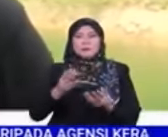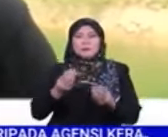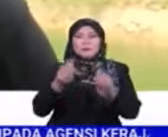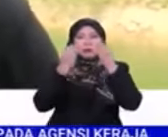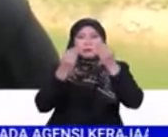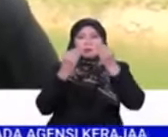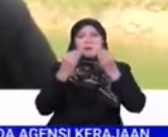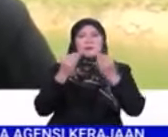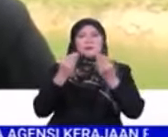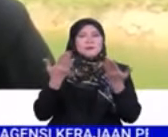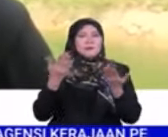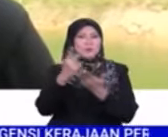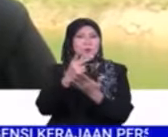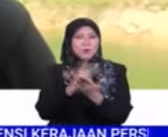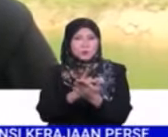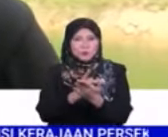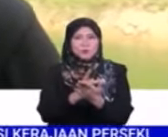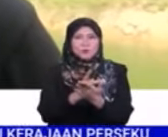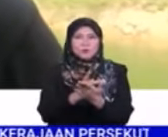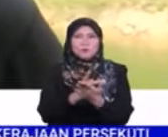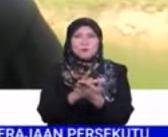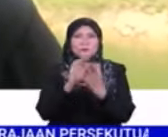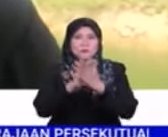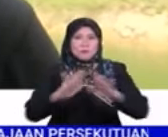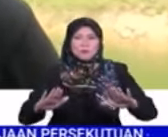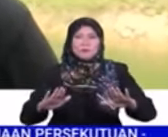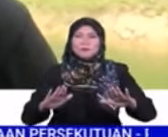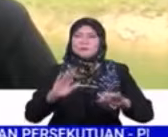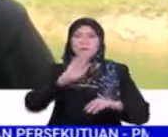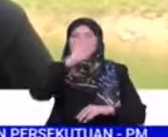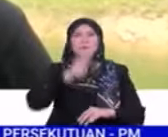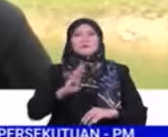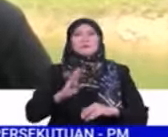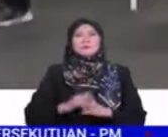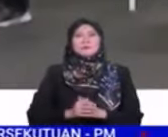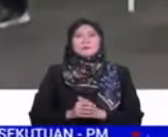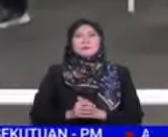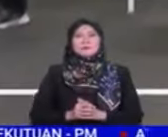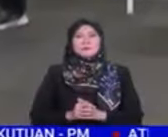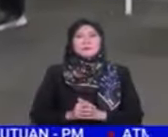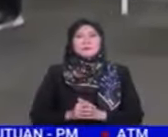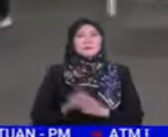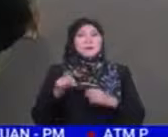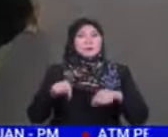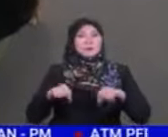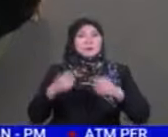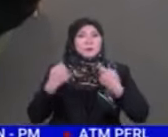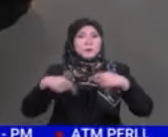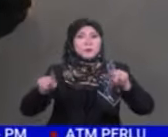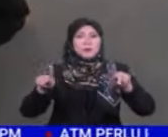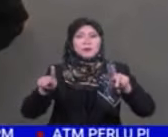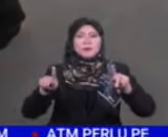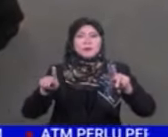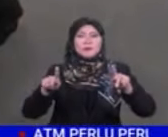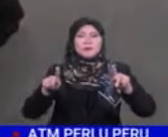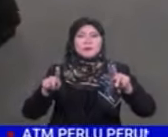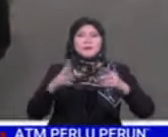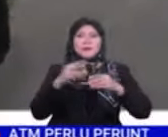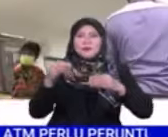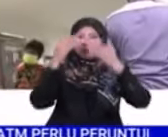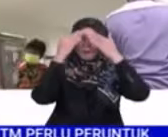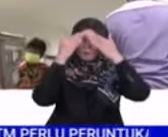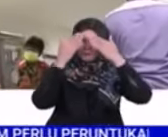dengan khusus sedemikian. Dan bagi saya, ia satu peluang dan membuka